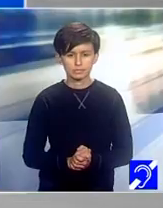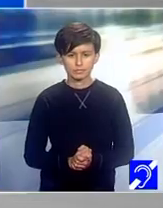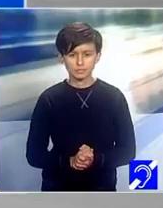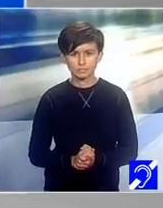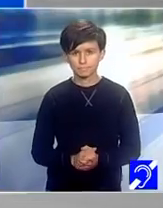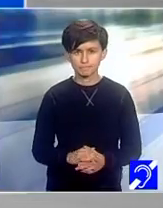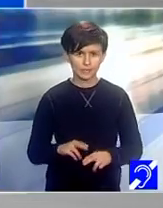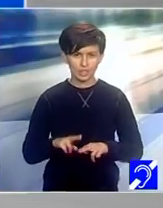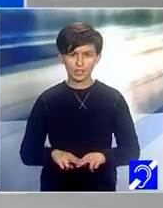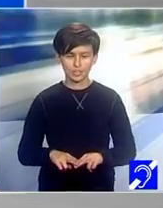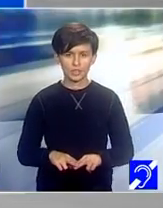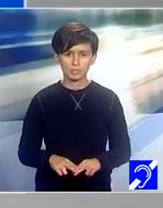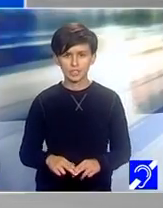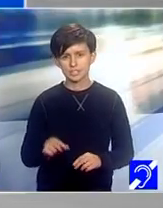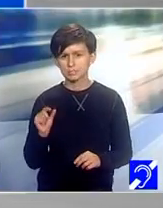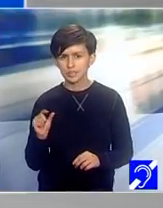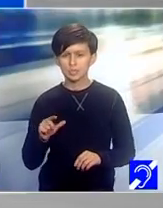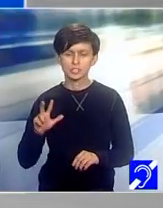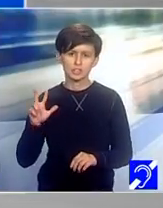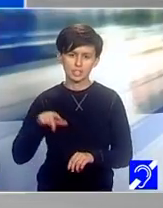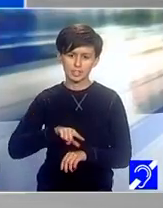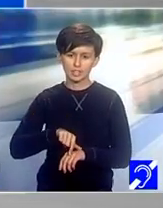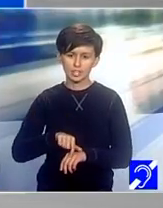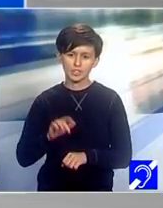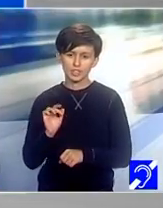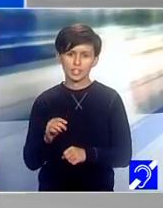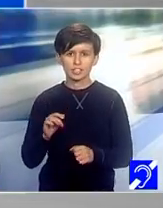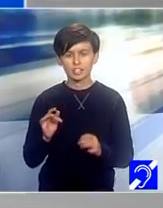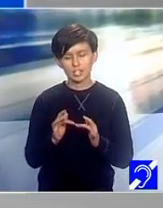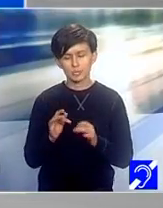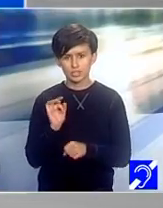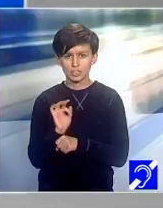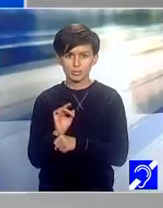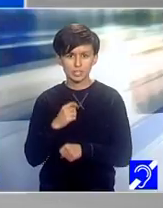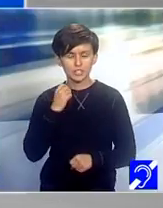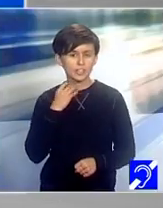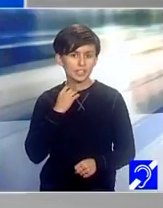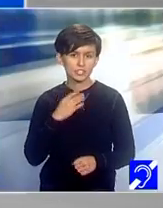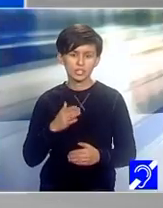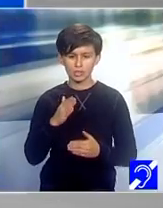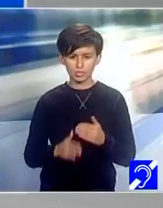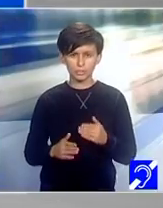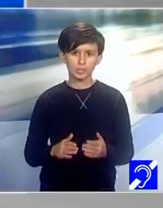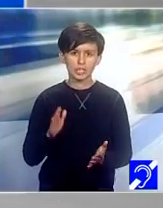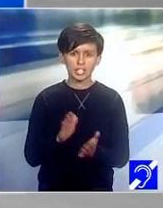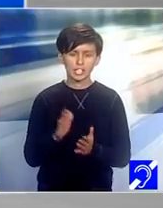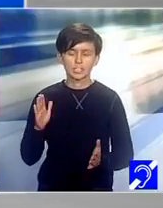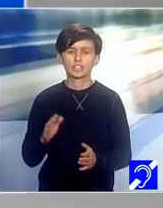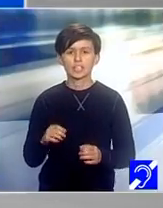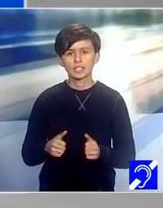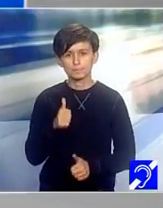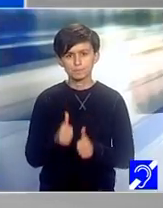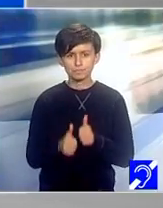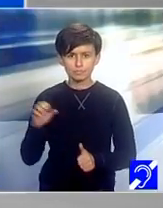Au rămas mai puțin de 3 ore înaintea meciului împotriva Greciei, ultimul din grupa a treia de calificare la campionatul european de anul